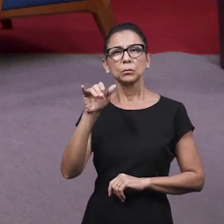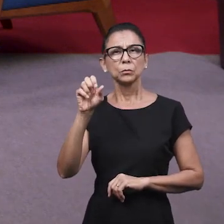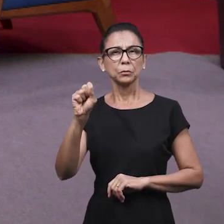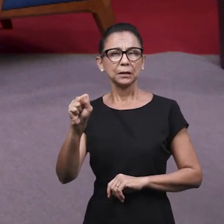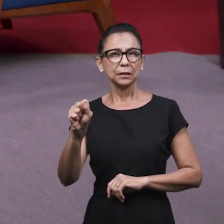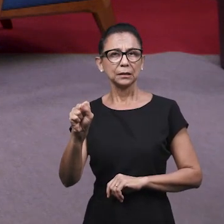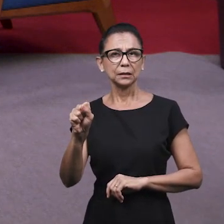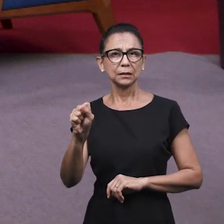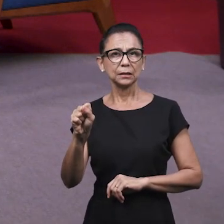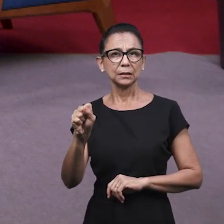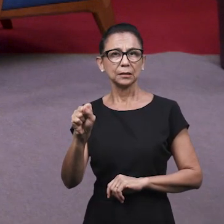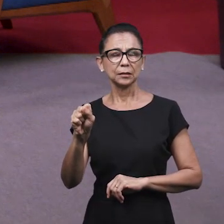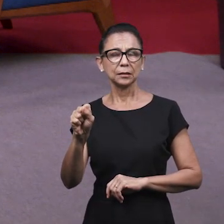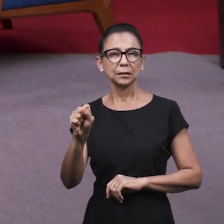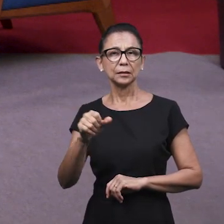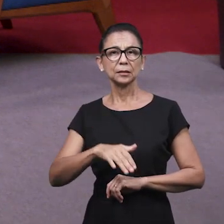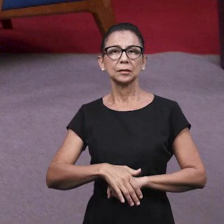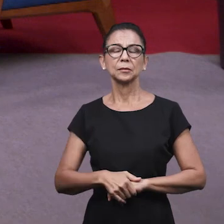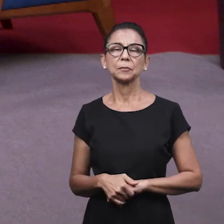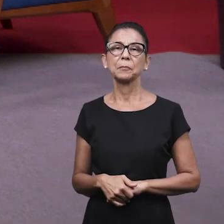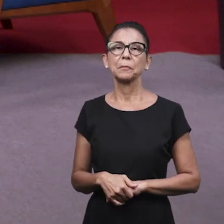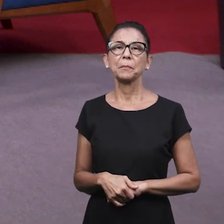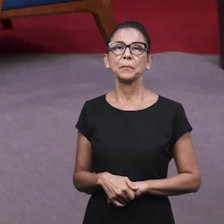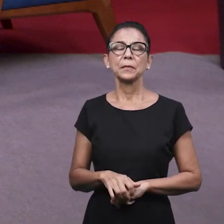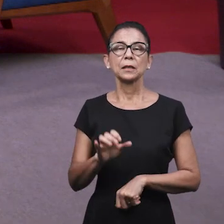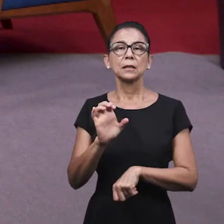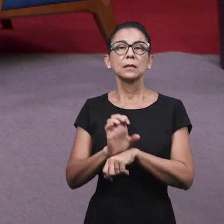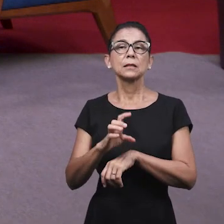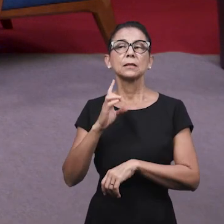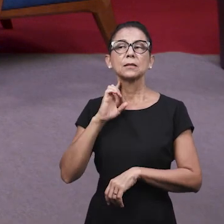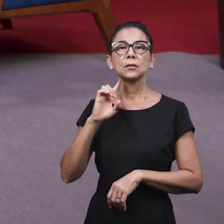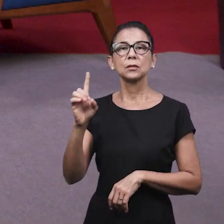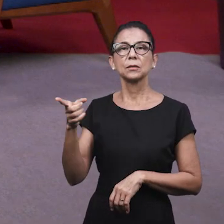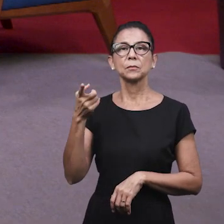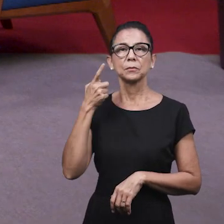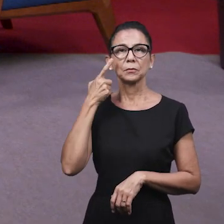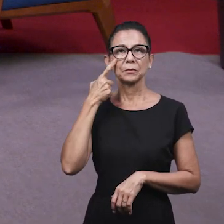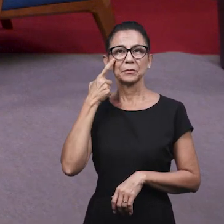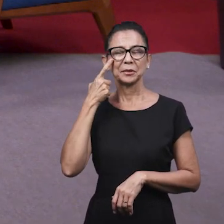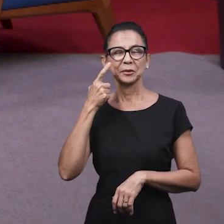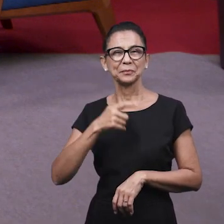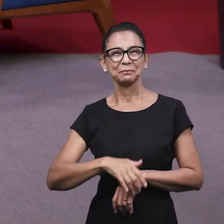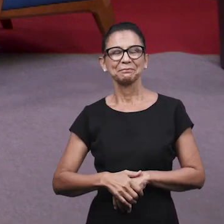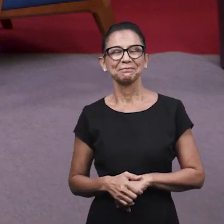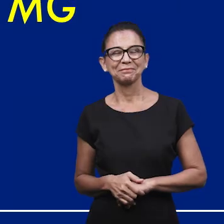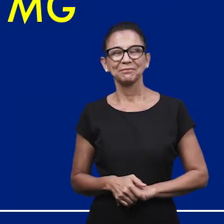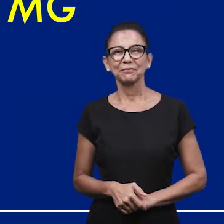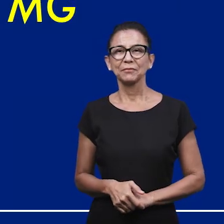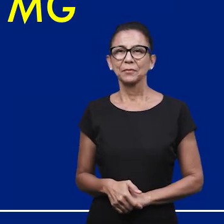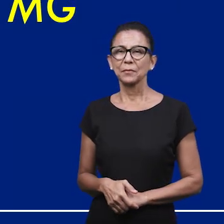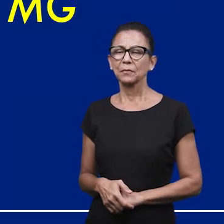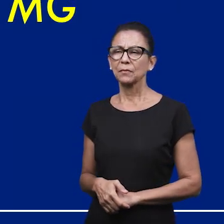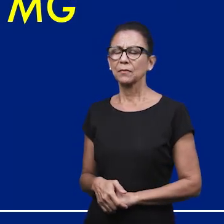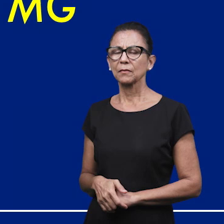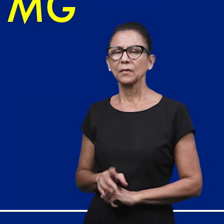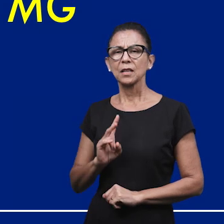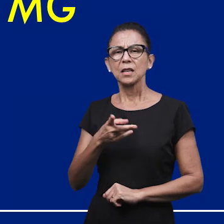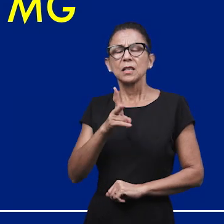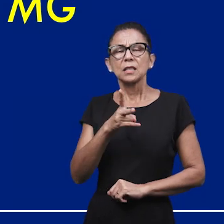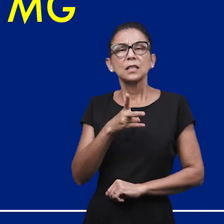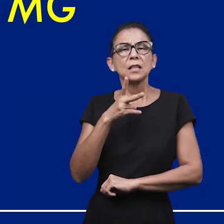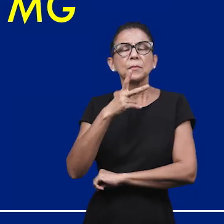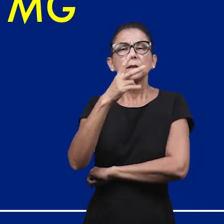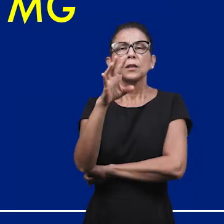Roberto Paulo. Il est de Pouso Alegre dans l'État de Minas Gerais. On va voir qu'est-ce que Luis Roberto nous a